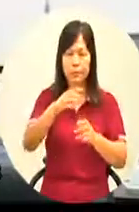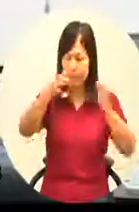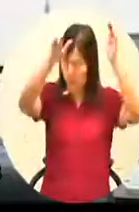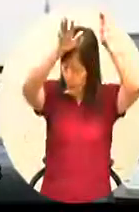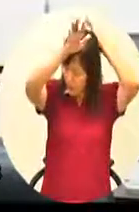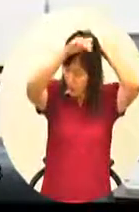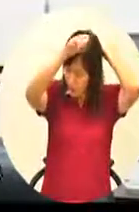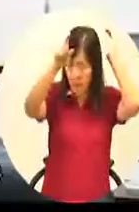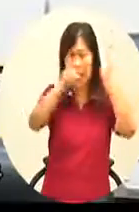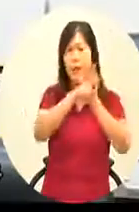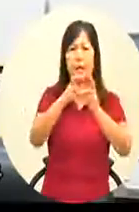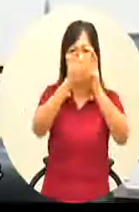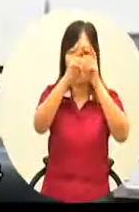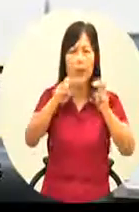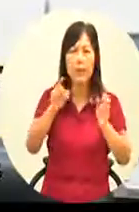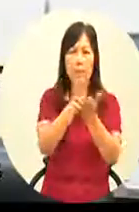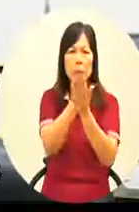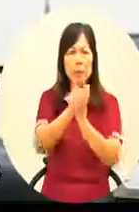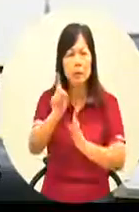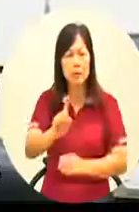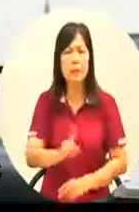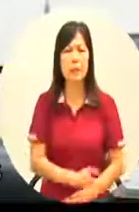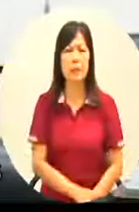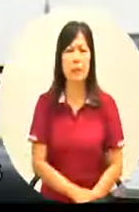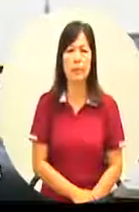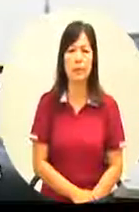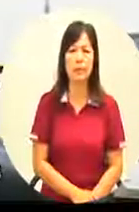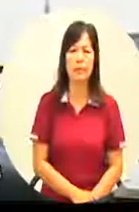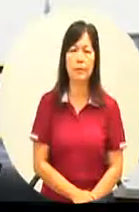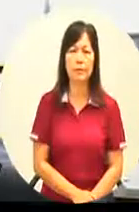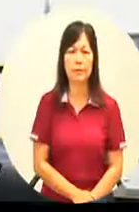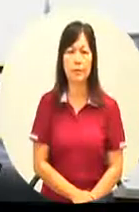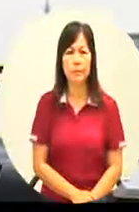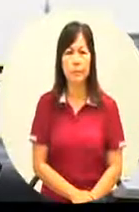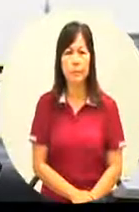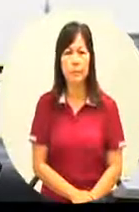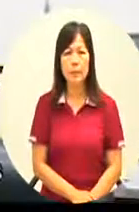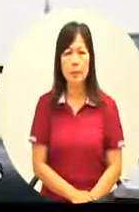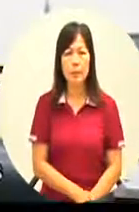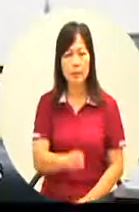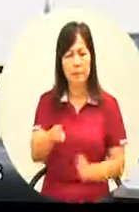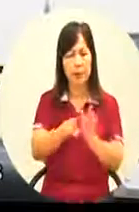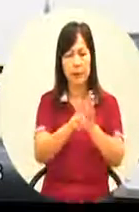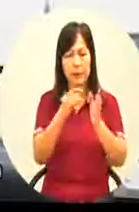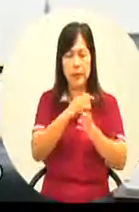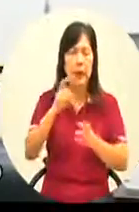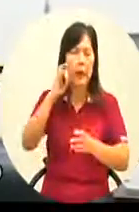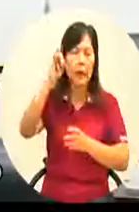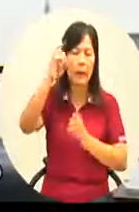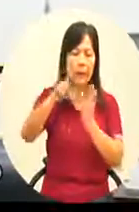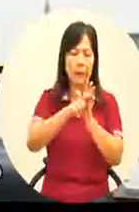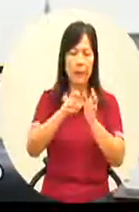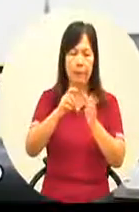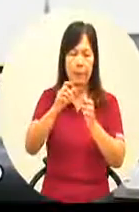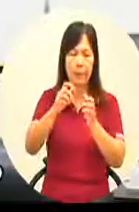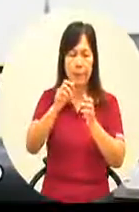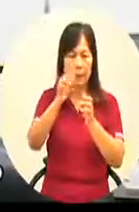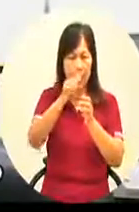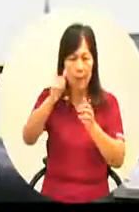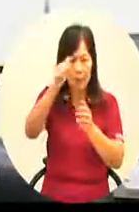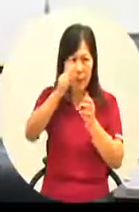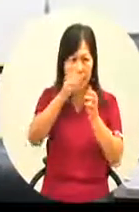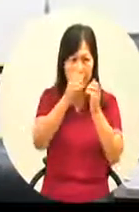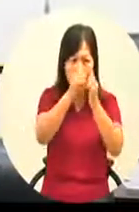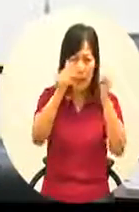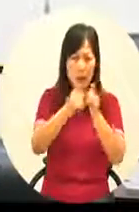叫做丁阿妈庙啊，丁阿妈庙哈，丁阿妈庙。那些殿阿妈，那些天后宫妈祖，都应该